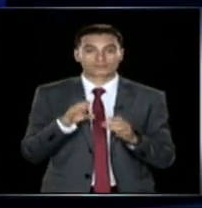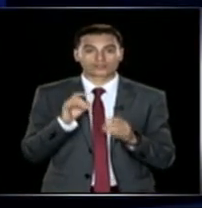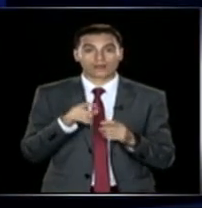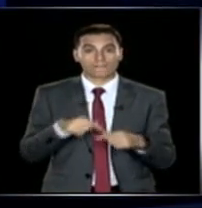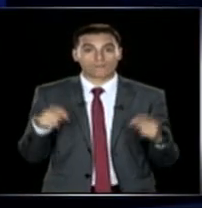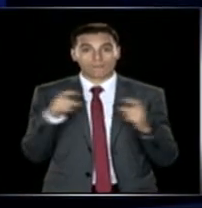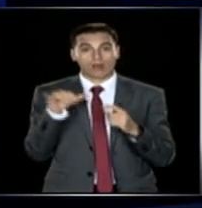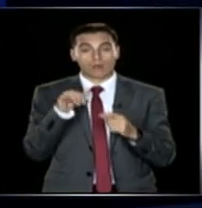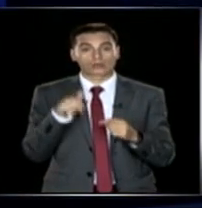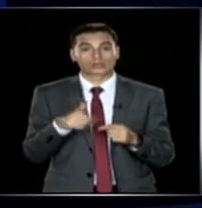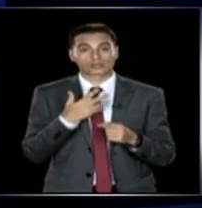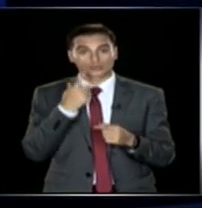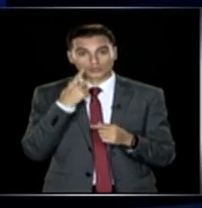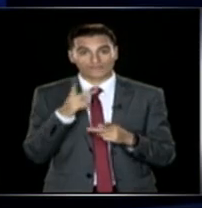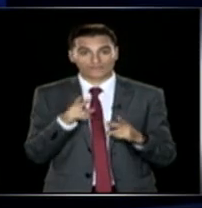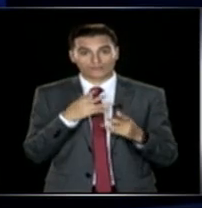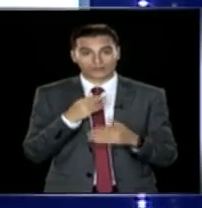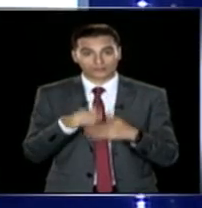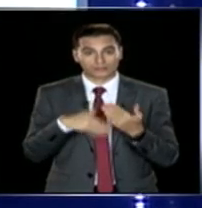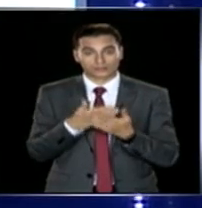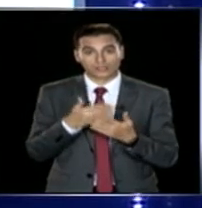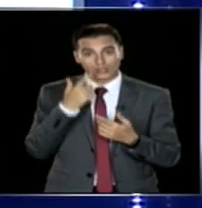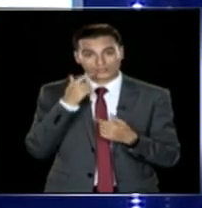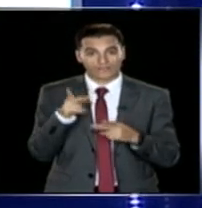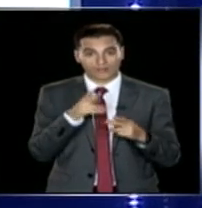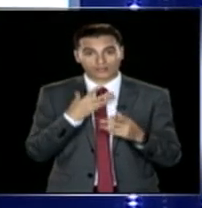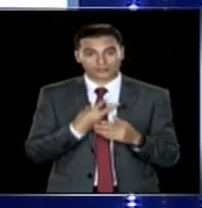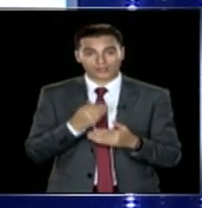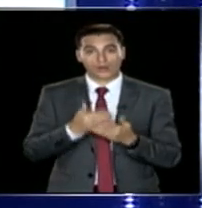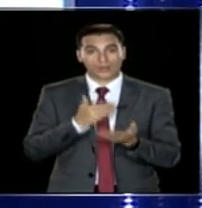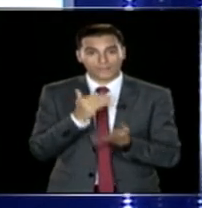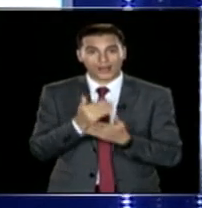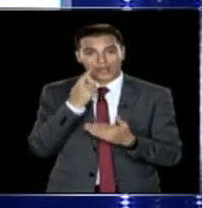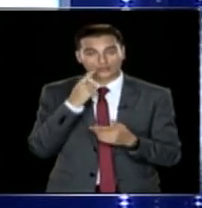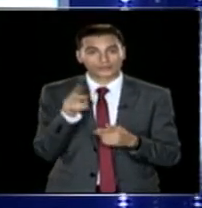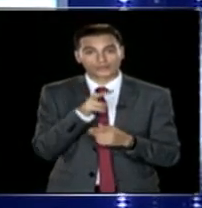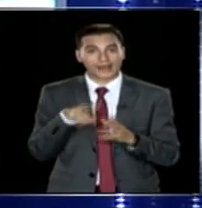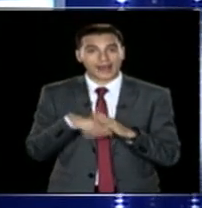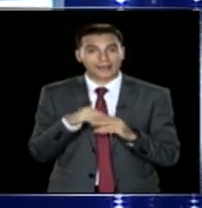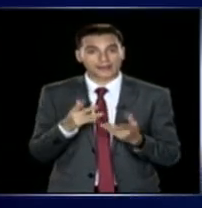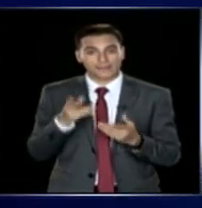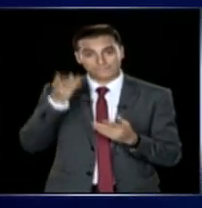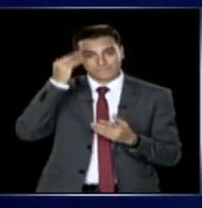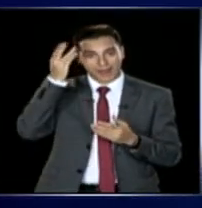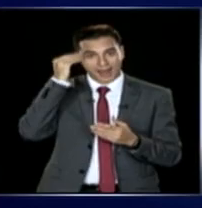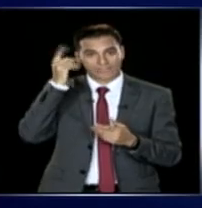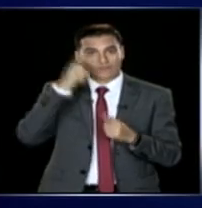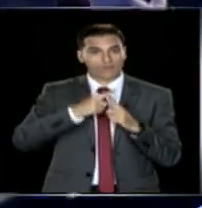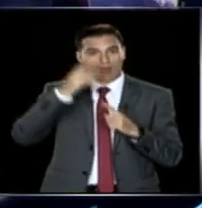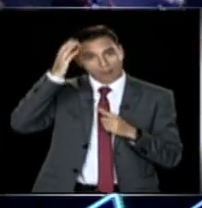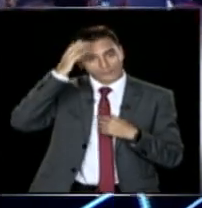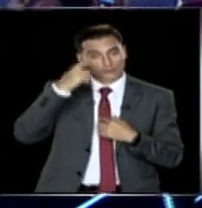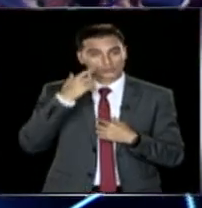قوية، خلينا نشوف هيحصل إيه في الفقرة التانية. هنخرج فاصل وهنرجع مرة تانية مع فقرة المعرفة